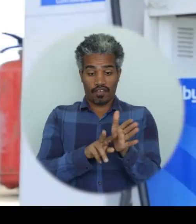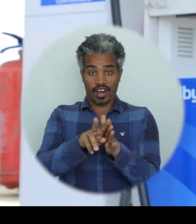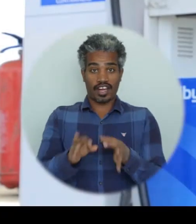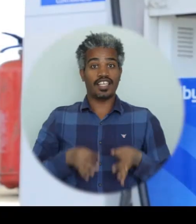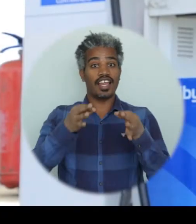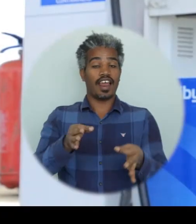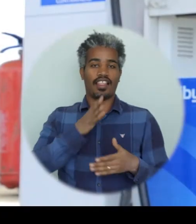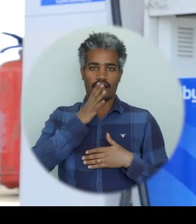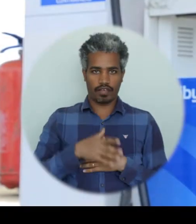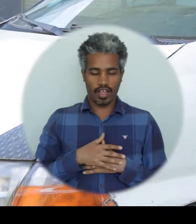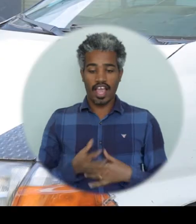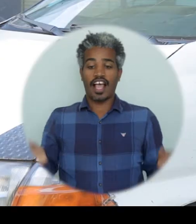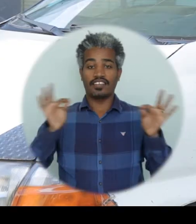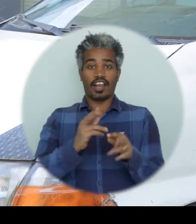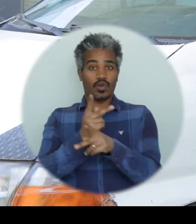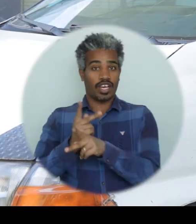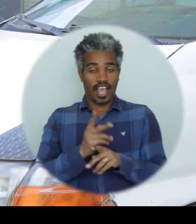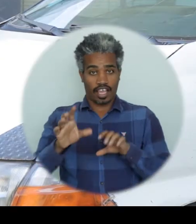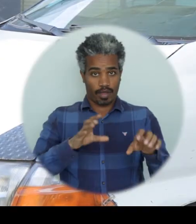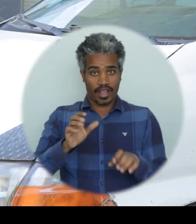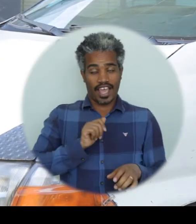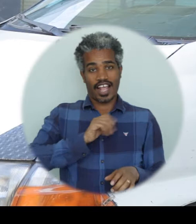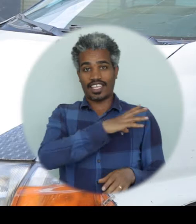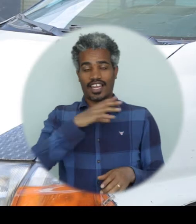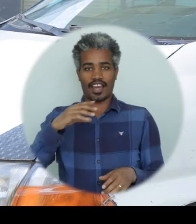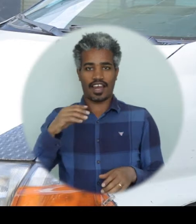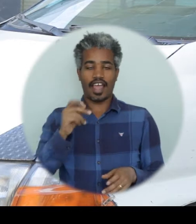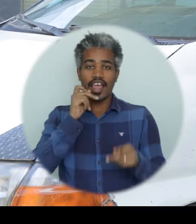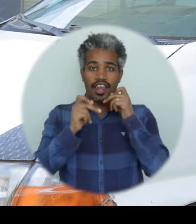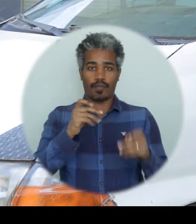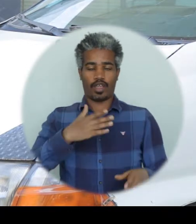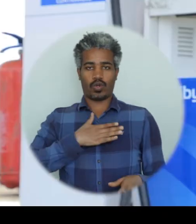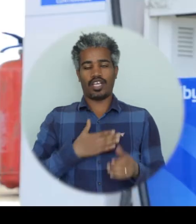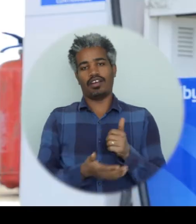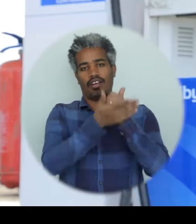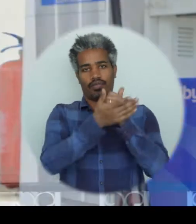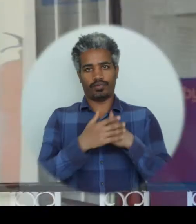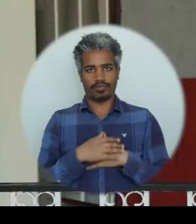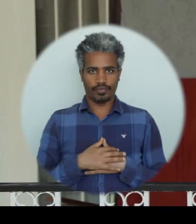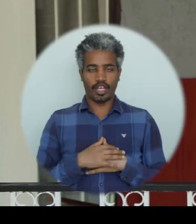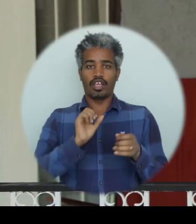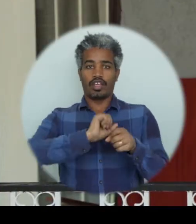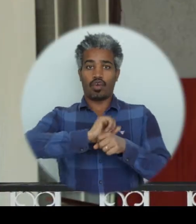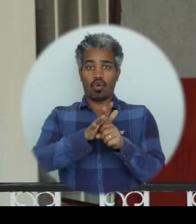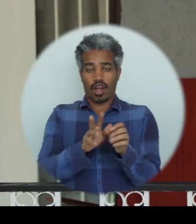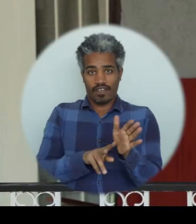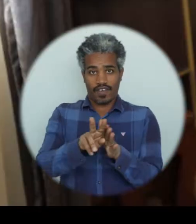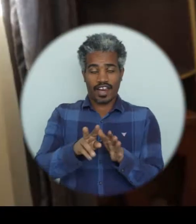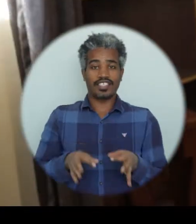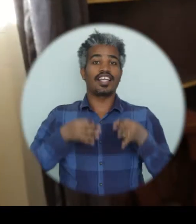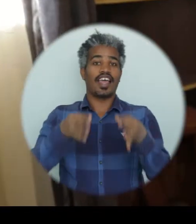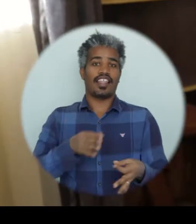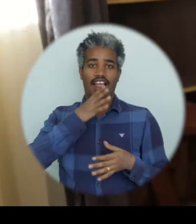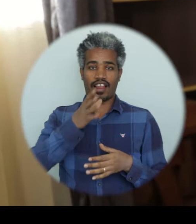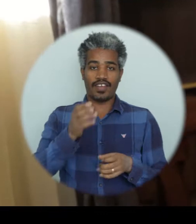የኮሮና ቫይረስ መተላለፍ እንዳይኖር ተገቢውን ጥንቃቄ በማድረግ ራሴንና ደንበኞቼን እረዳለሁ። የኮሮና ቫይረስ